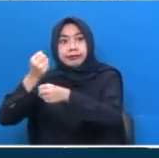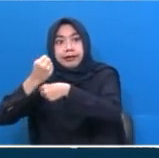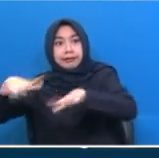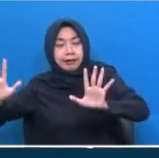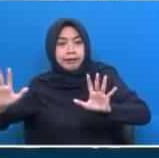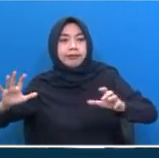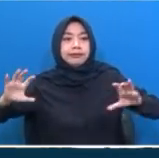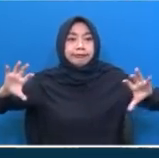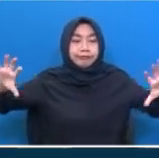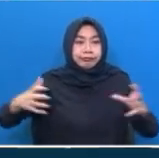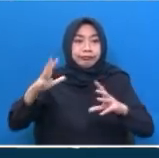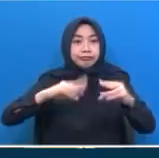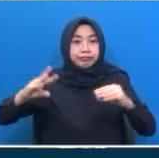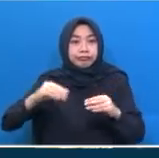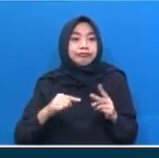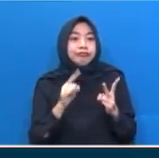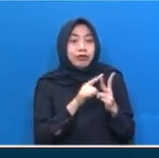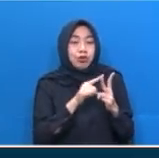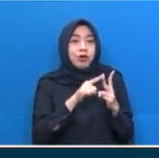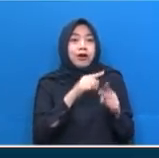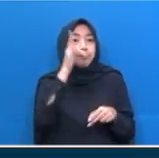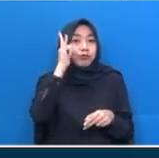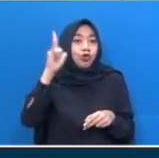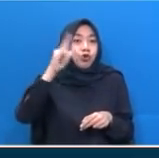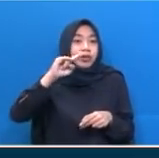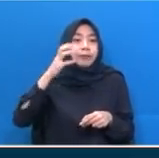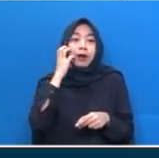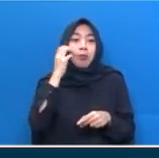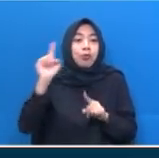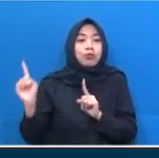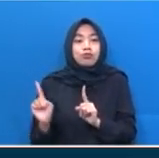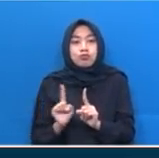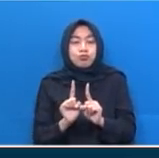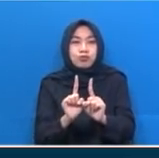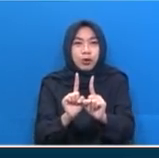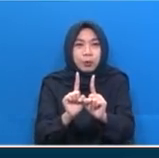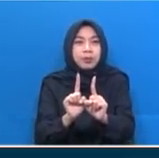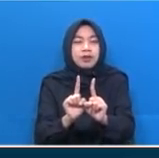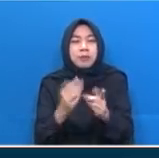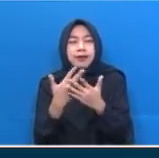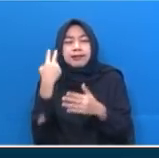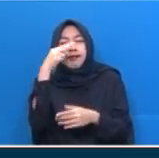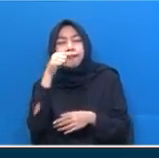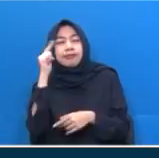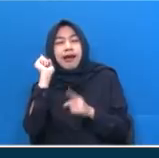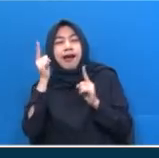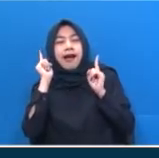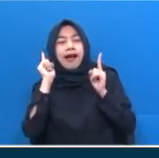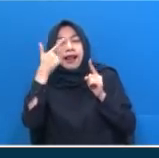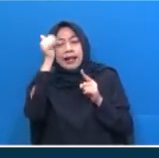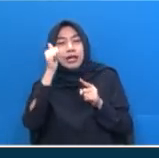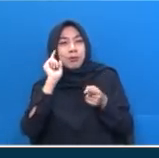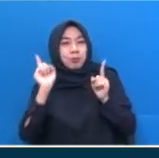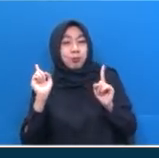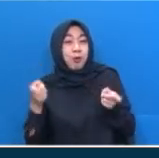Serta kunjungan kerja Presiden Joko Widodo yang ditemani Menteri Pertahanan Prabowo Subianto dinilai pengamat politik Adi Prayitno